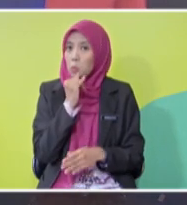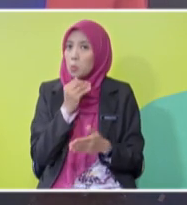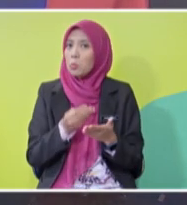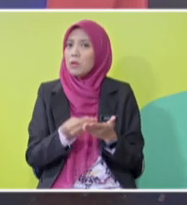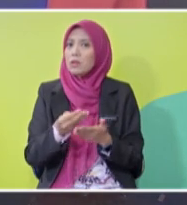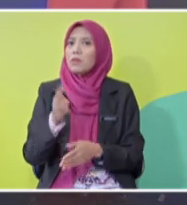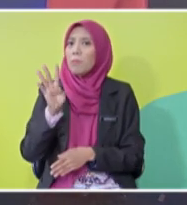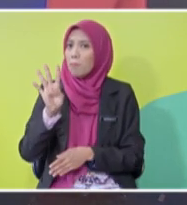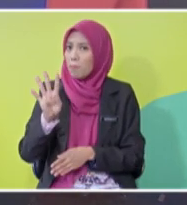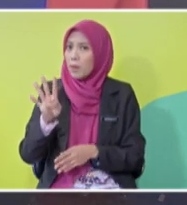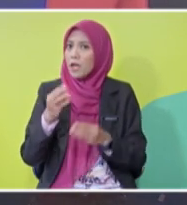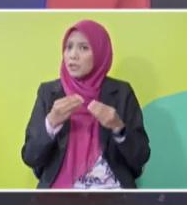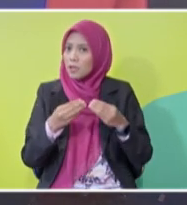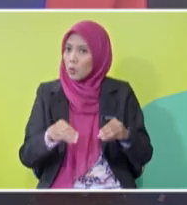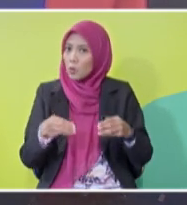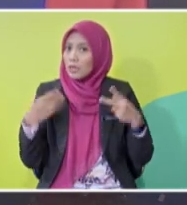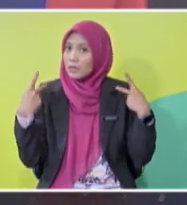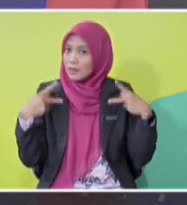biji telur ayam